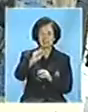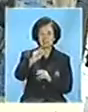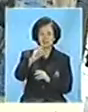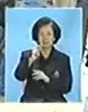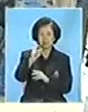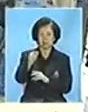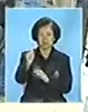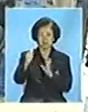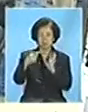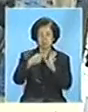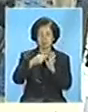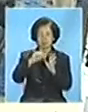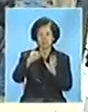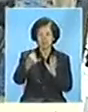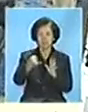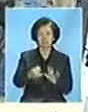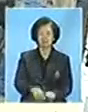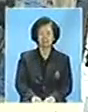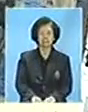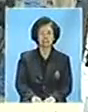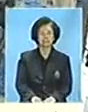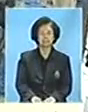งห์